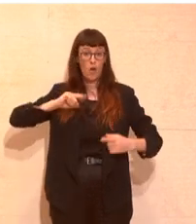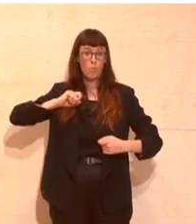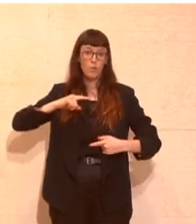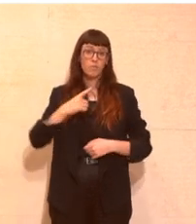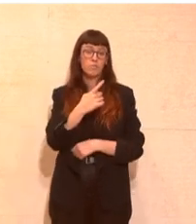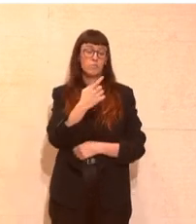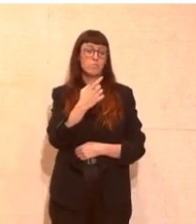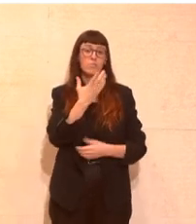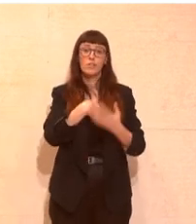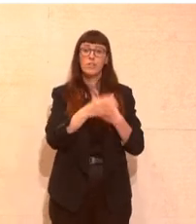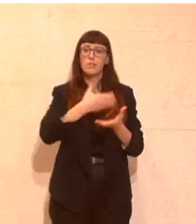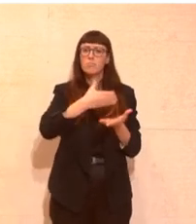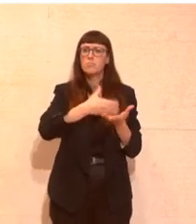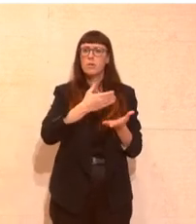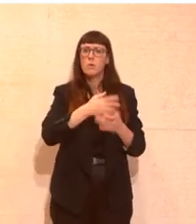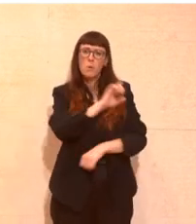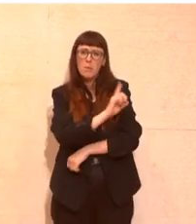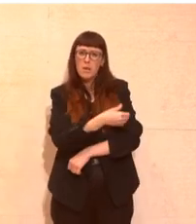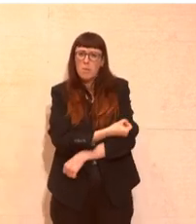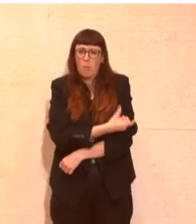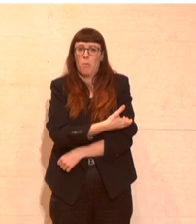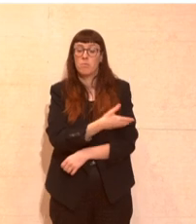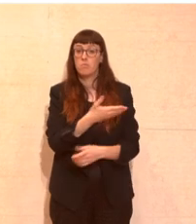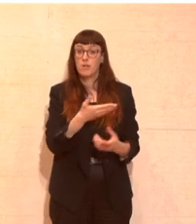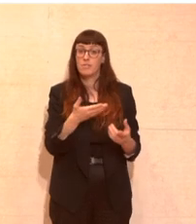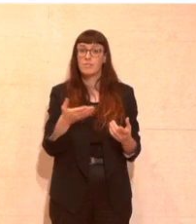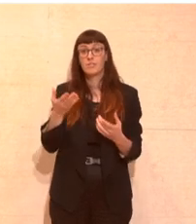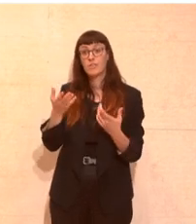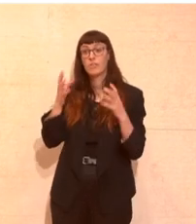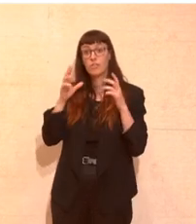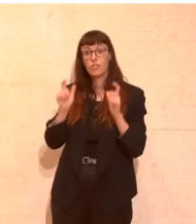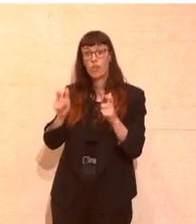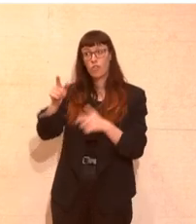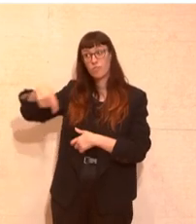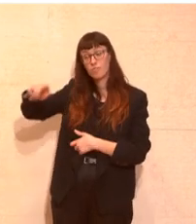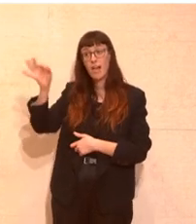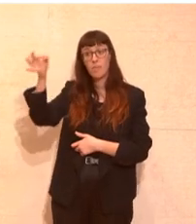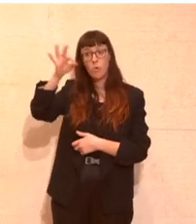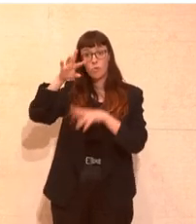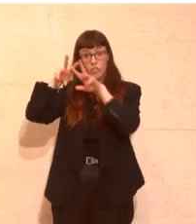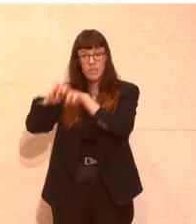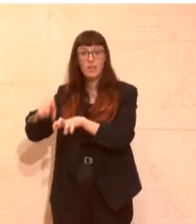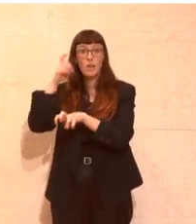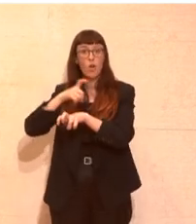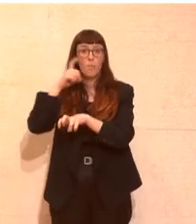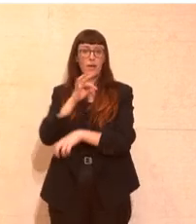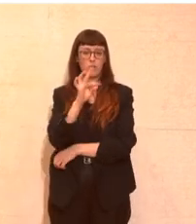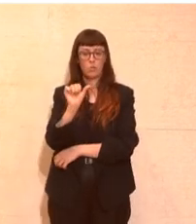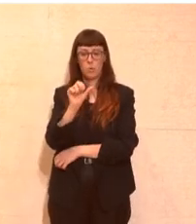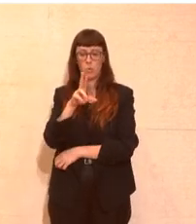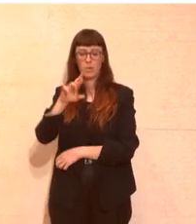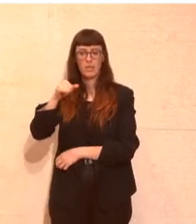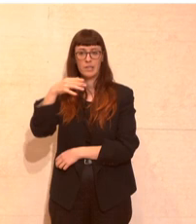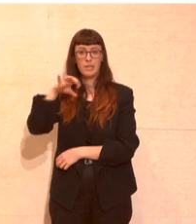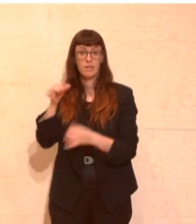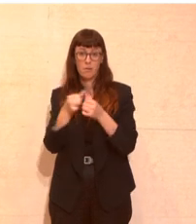à cette mouche, on a compris comment la taurine maintenait l'éveil chez les personnes qui pouvaient en consommer.